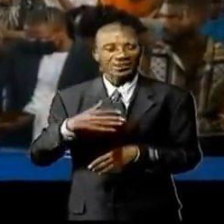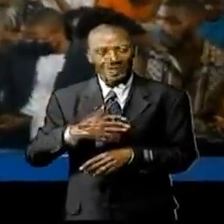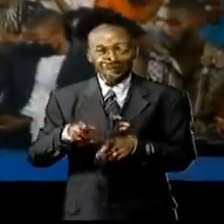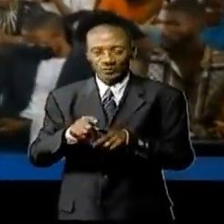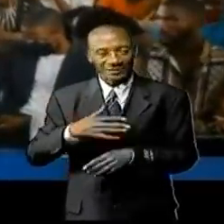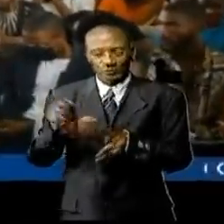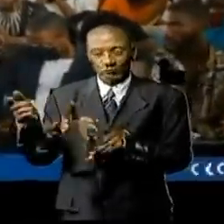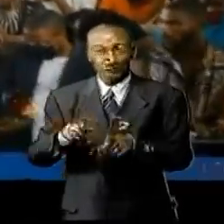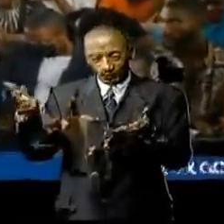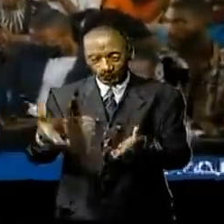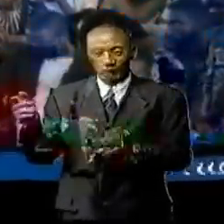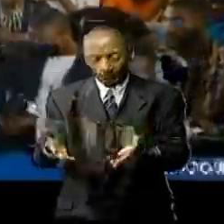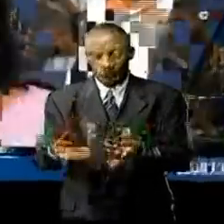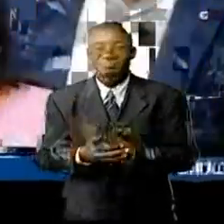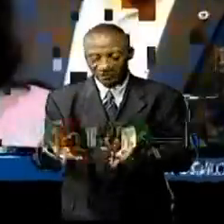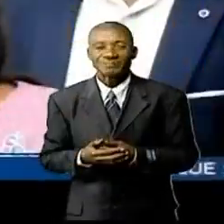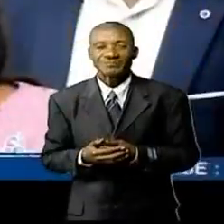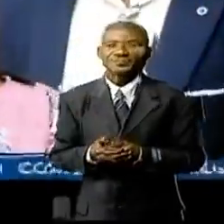orateurs.